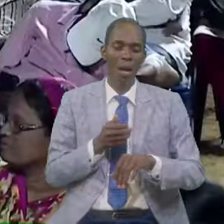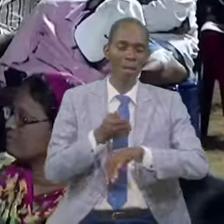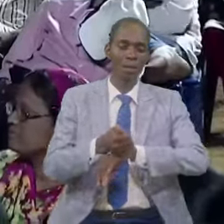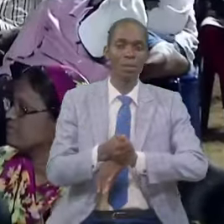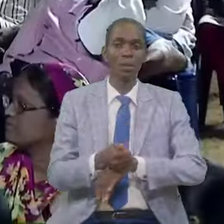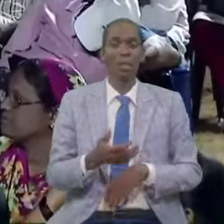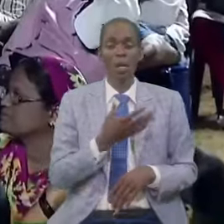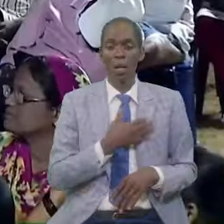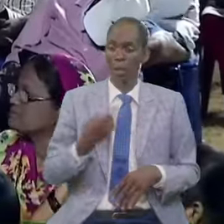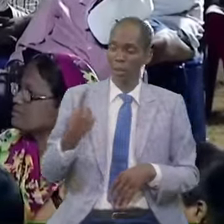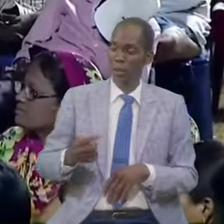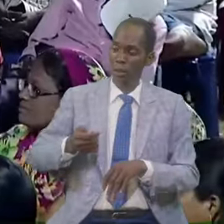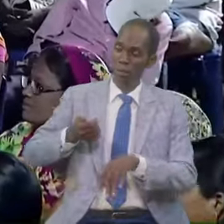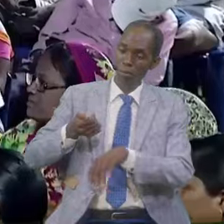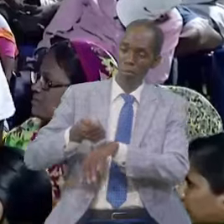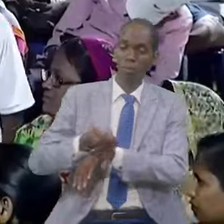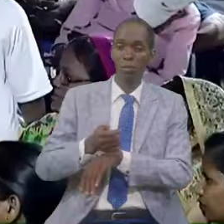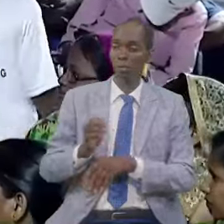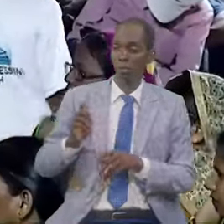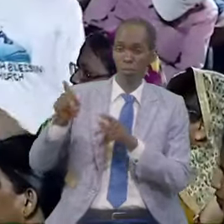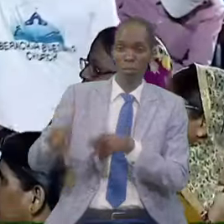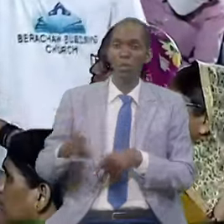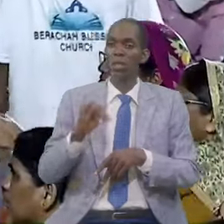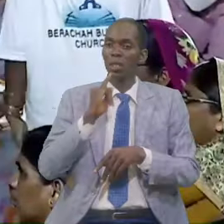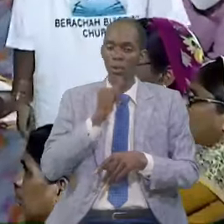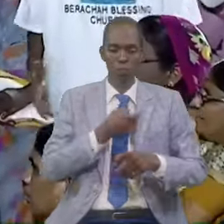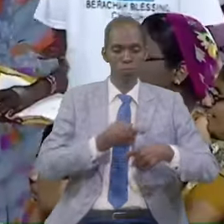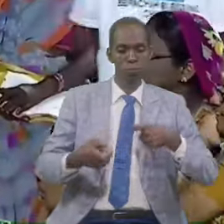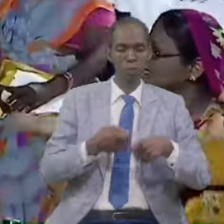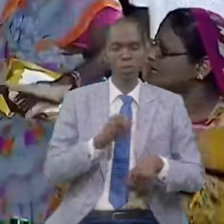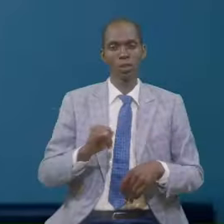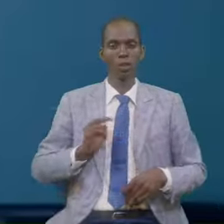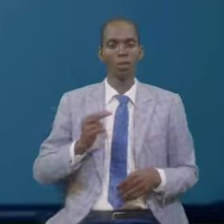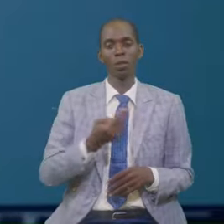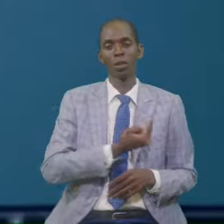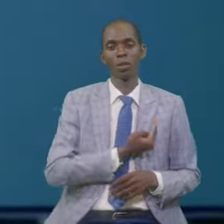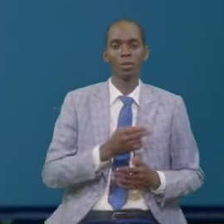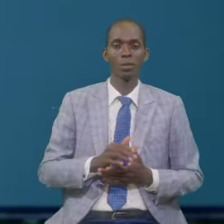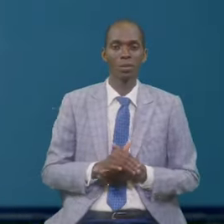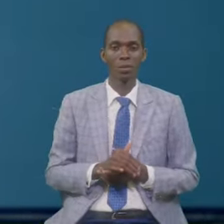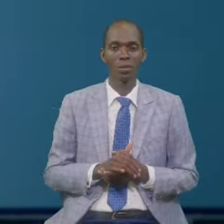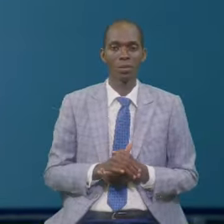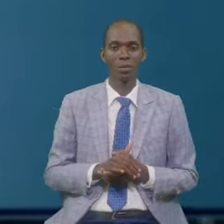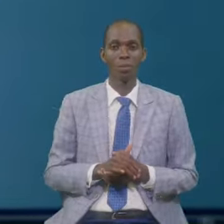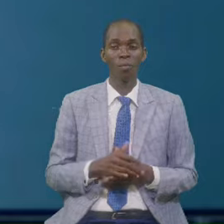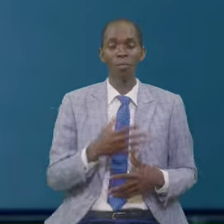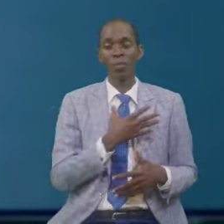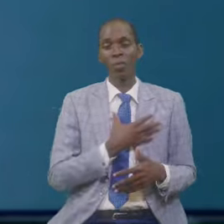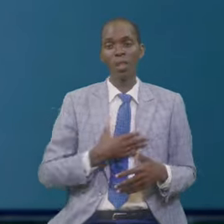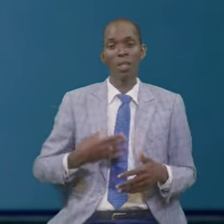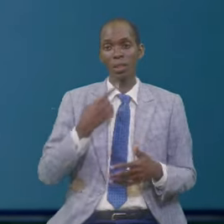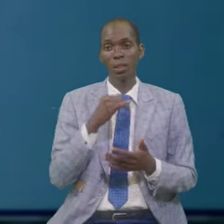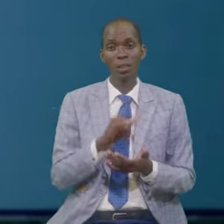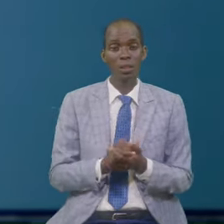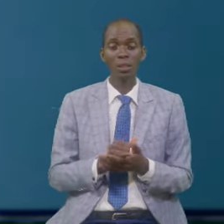accuser is prosecuting us. నేరము మోపిన వాడు మన మీద శిక్షా విధి పలుకుతున్నాడు. And he says there's nothing you